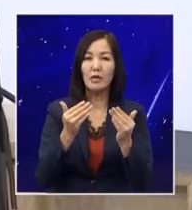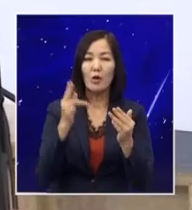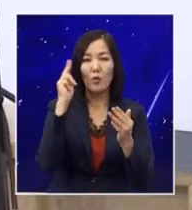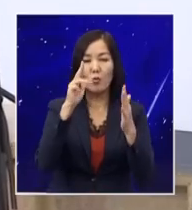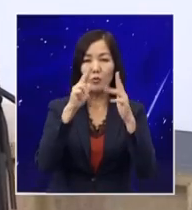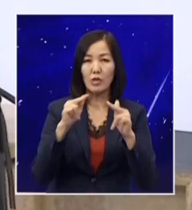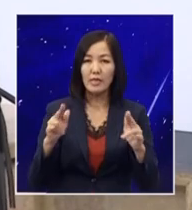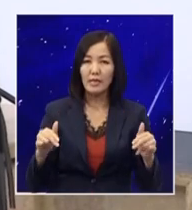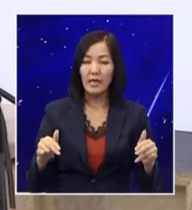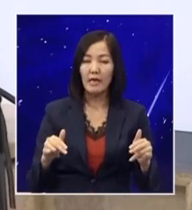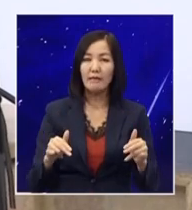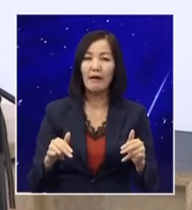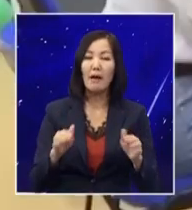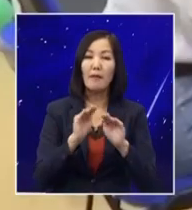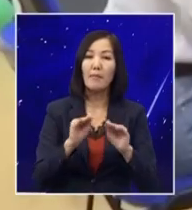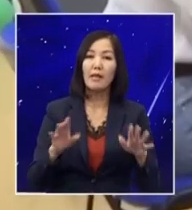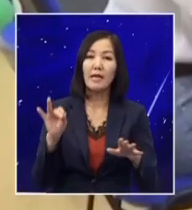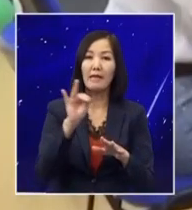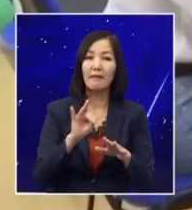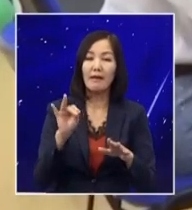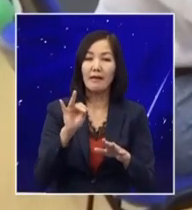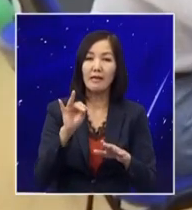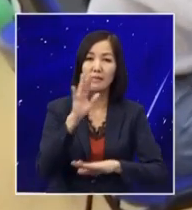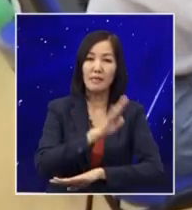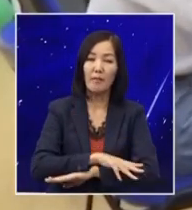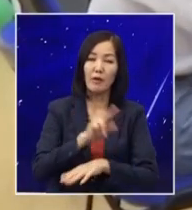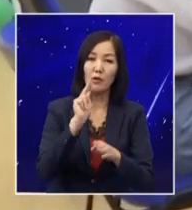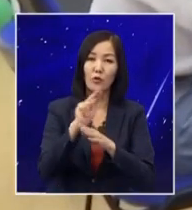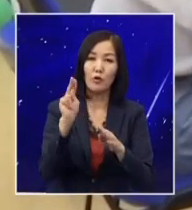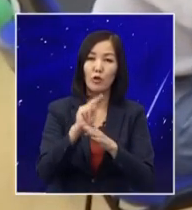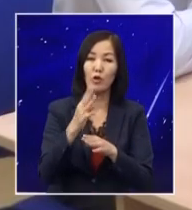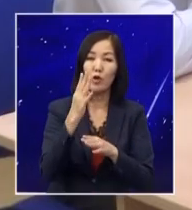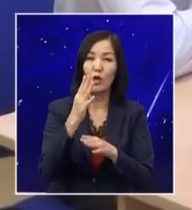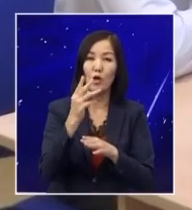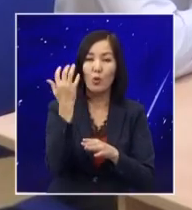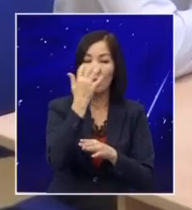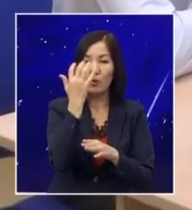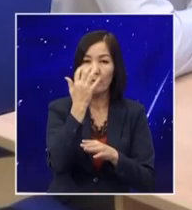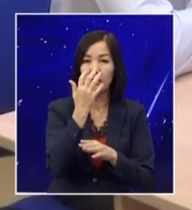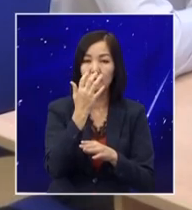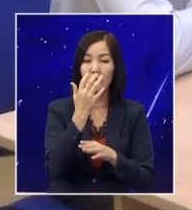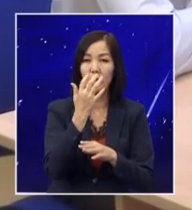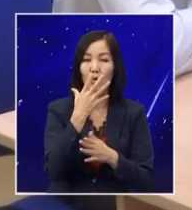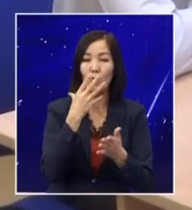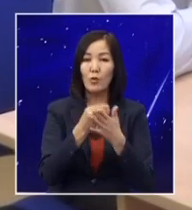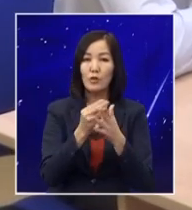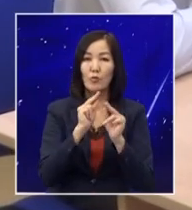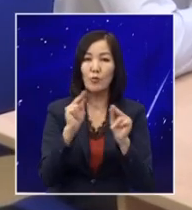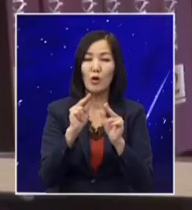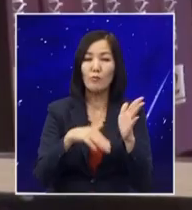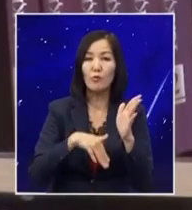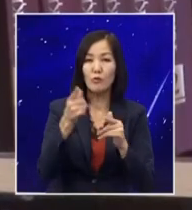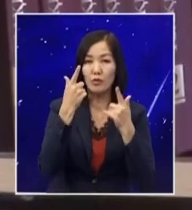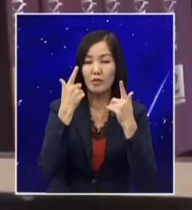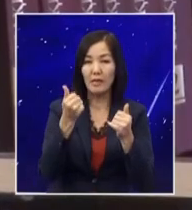тарих пәнінен сабақ береді. Шәкір тәрбиелеп жүргеніне 4 жыл болыпты. Көз жанарынан айрылса да, мамандығына адал. Білімі мен